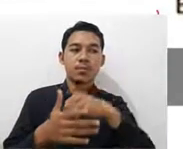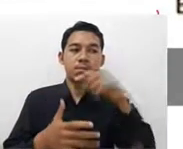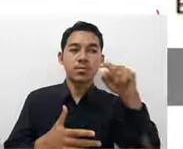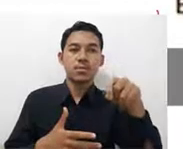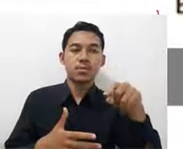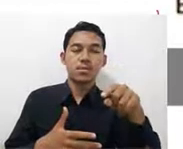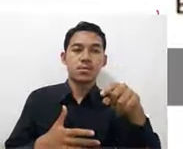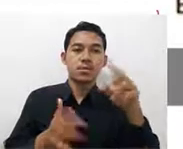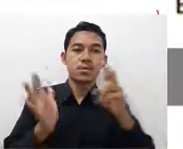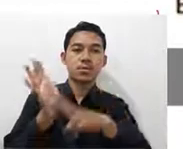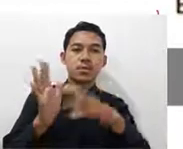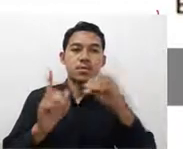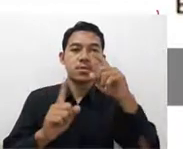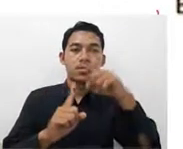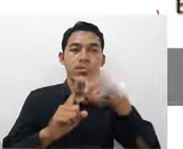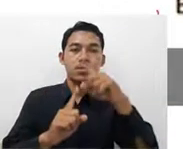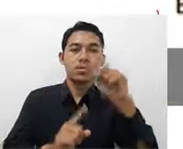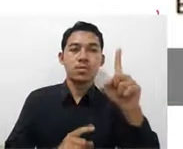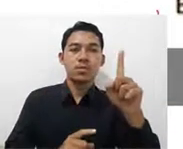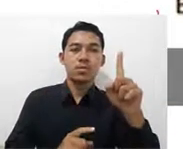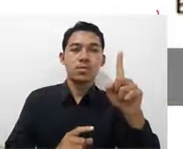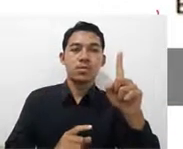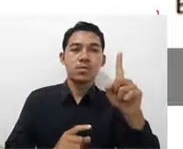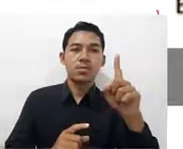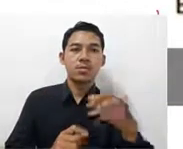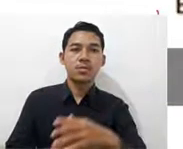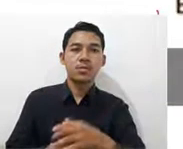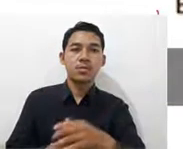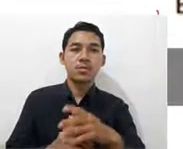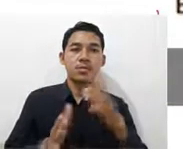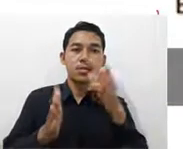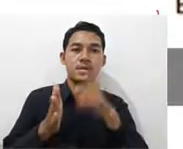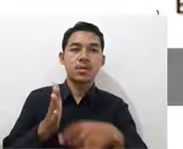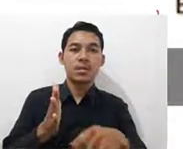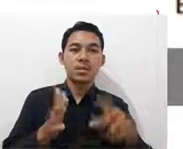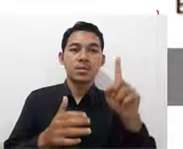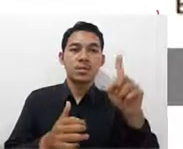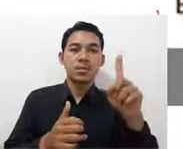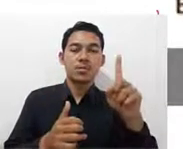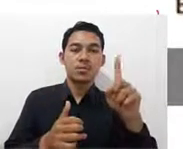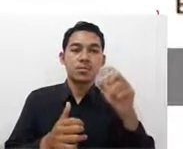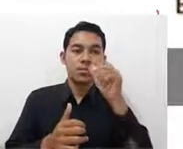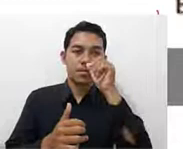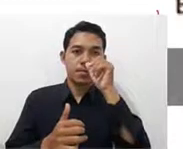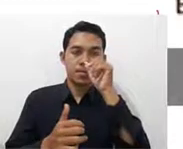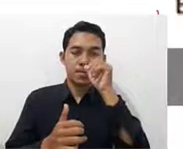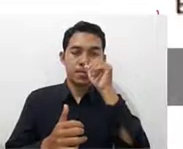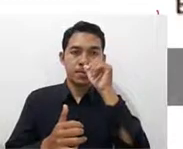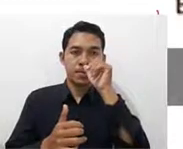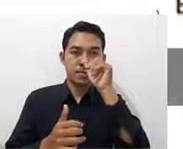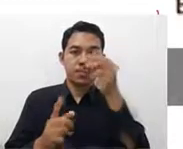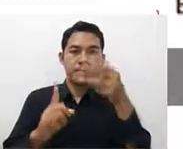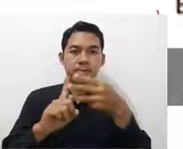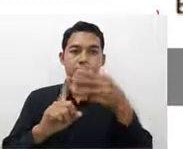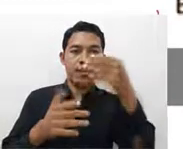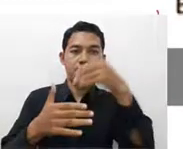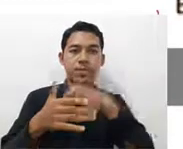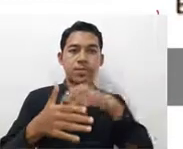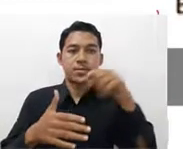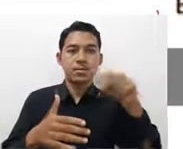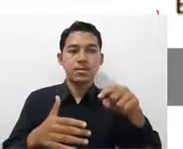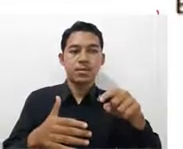sini, 0 dinotkan 1, 0 dinotkan jadi nilainya 1. Kemudian B masuk ke